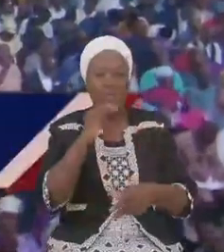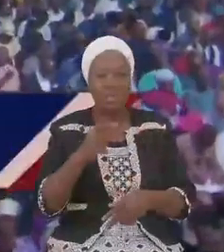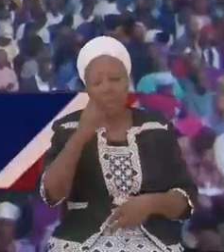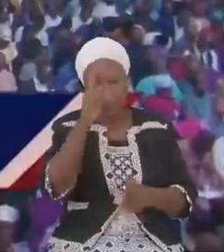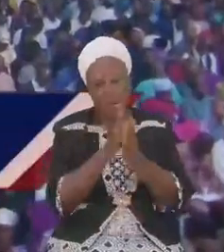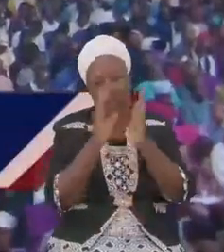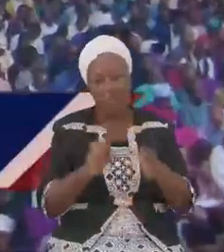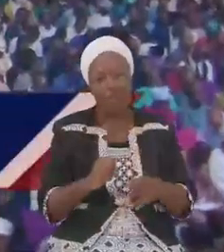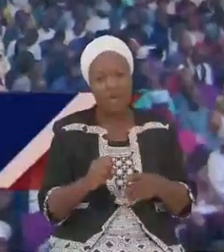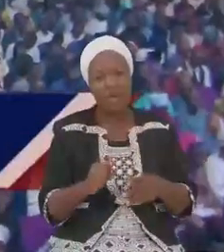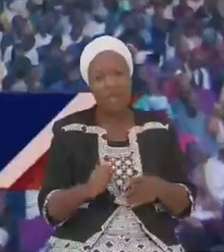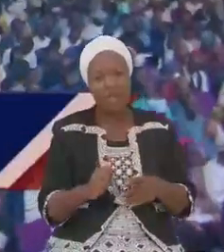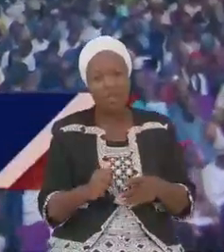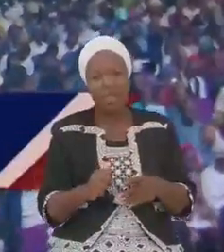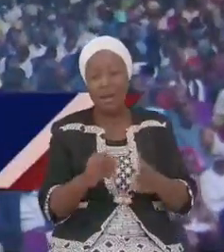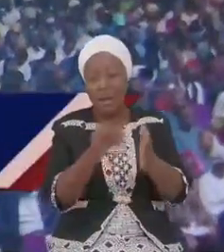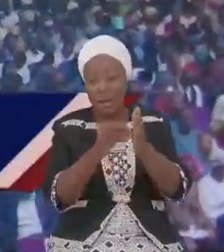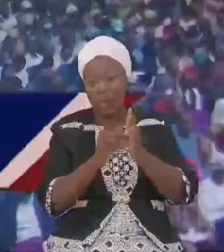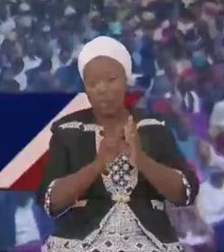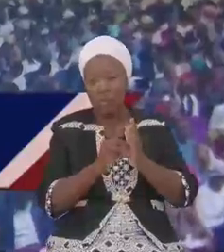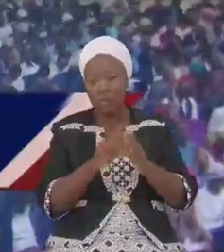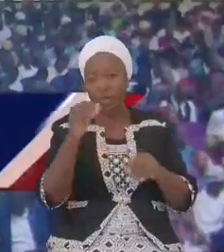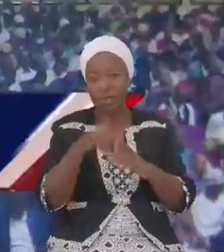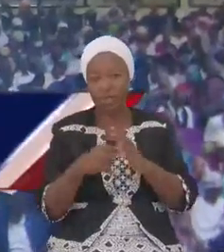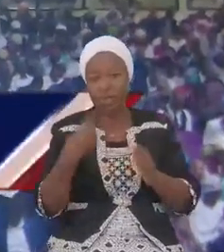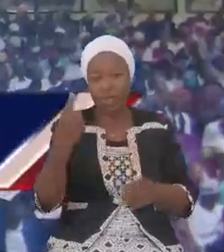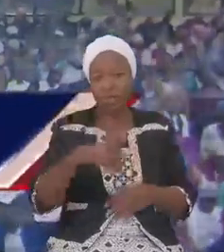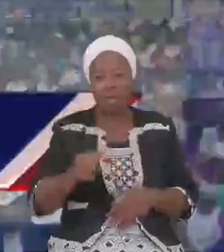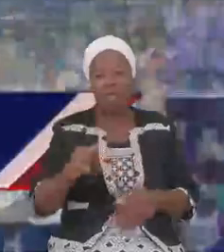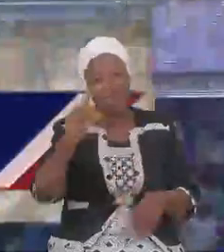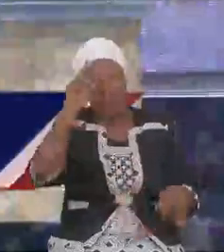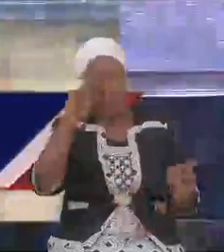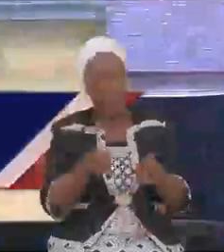position du croyant dans l'alliance éternelle. La portion,